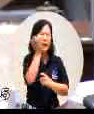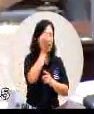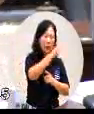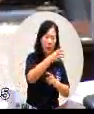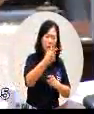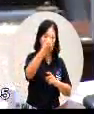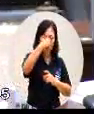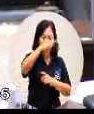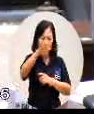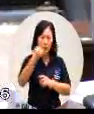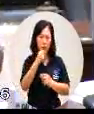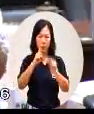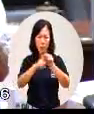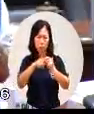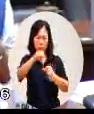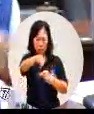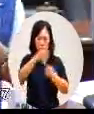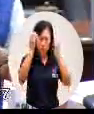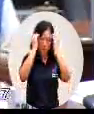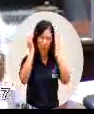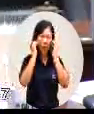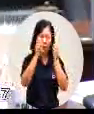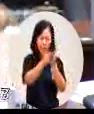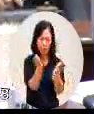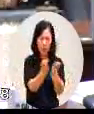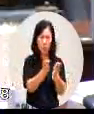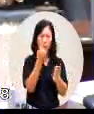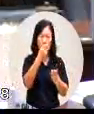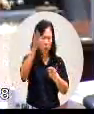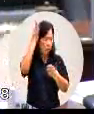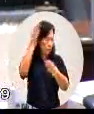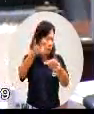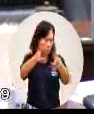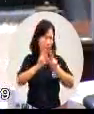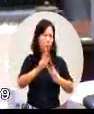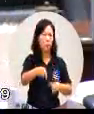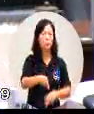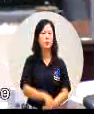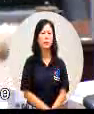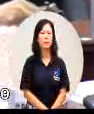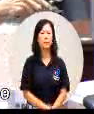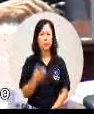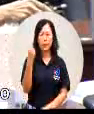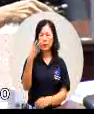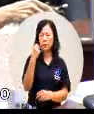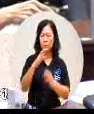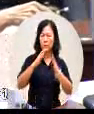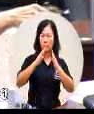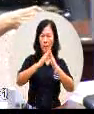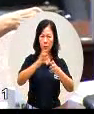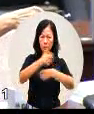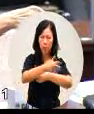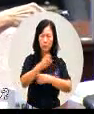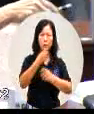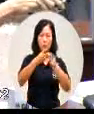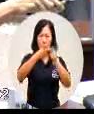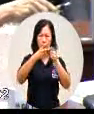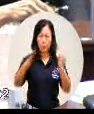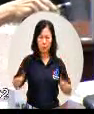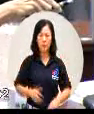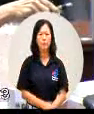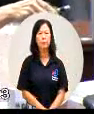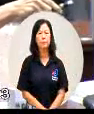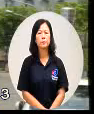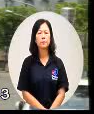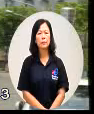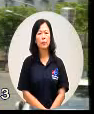凤山，最中间的就是我们南子附近的桥头新市镇第二期。再下一个